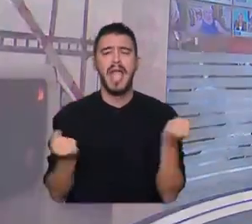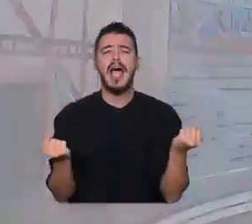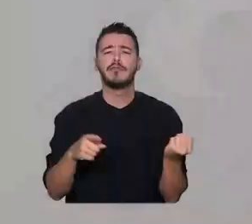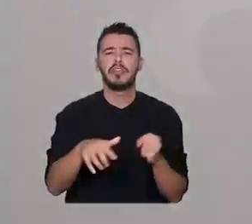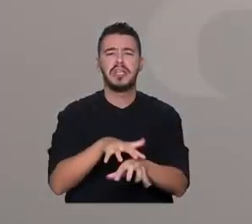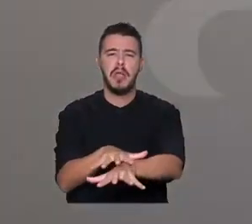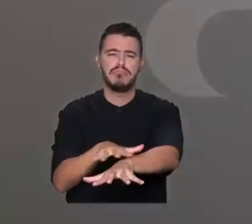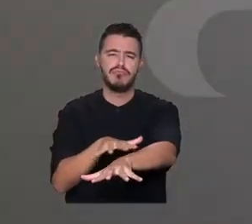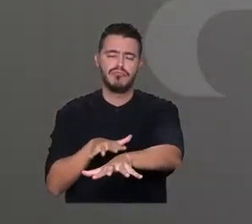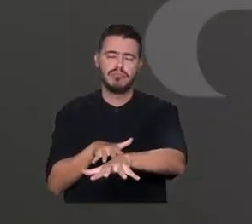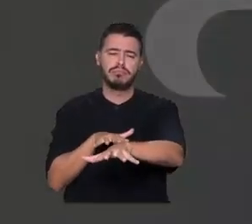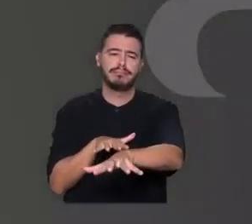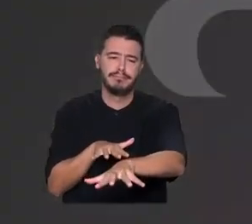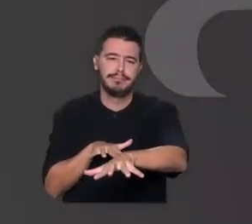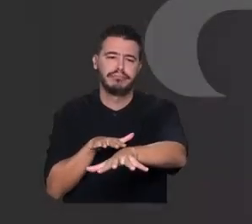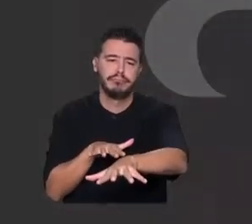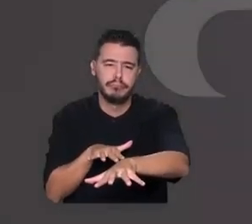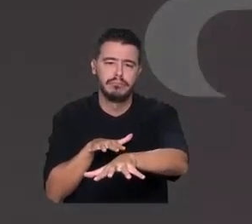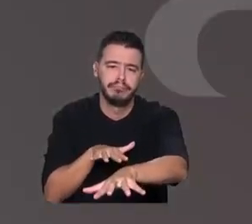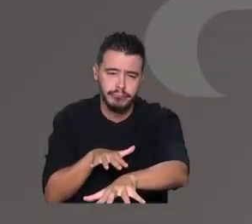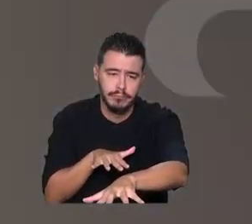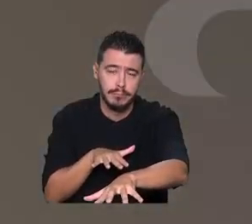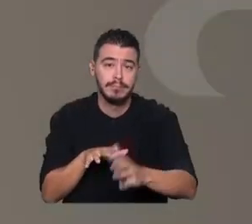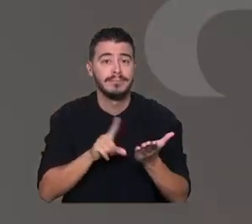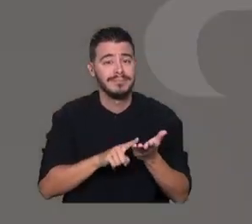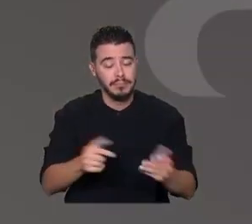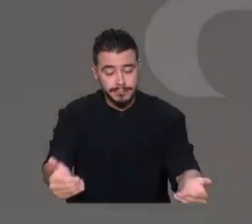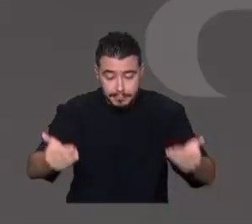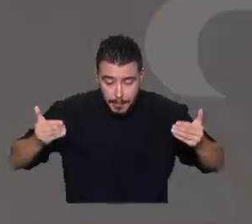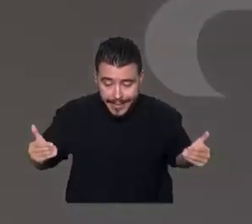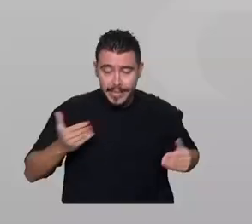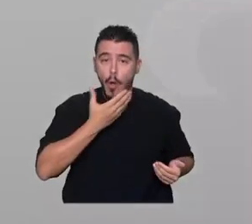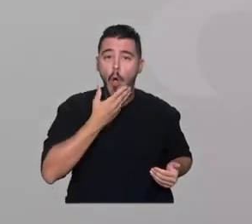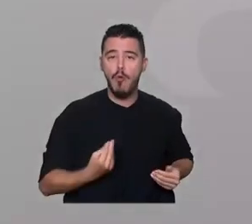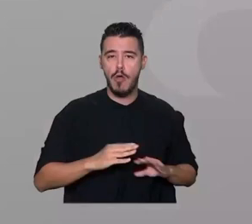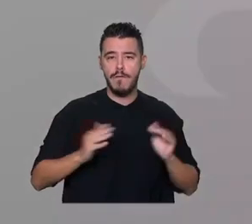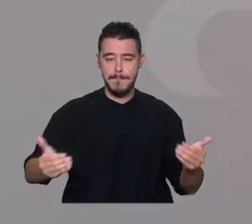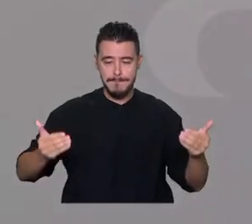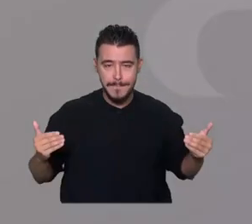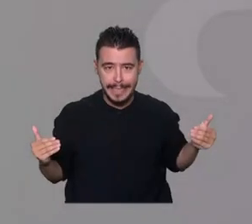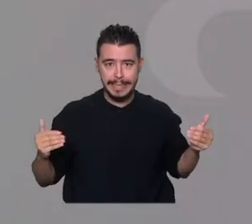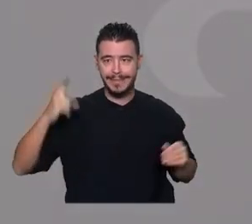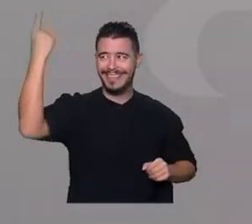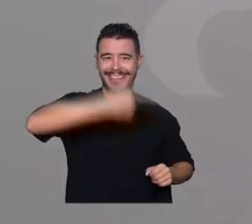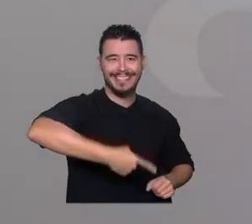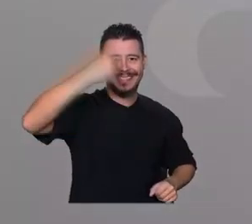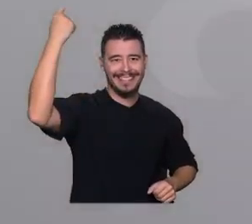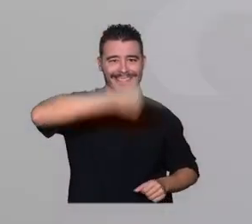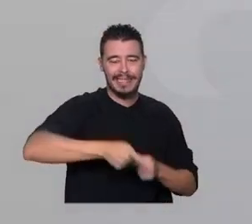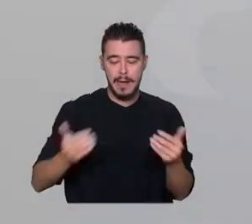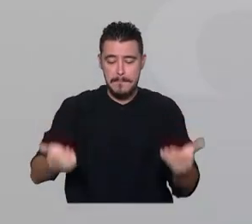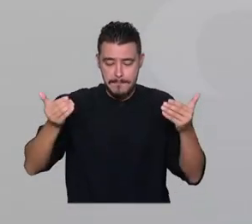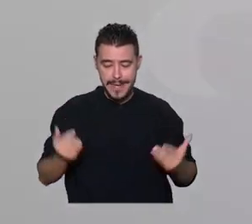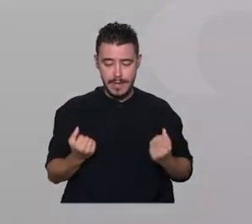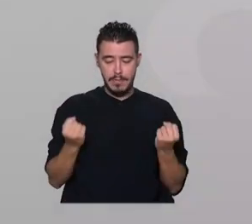δεν σταματάει στην αρχή της διάβασης, περιμένοντας να καθαρίσει ο δρόμος ώστε να περάσει τις